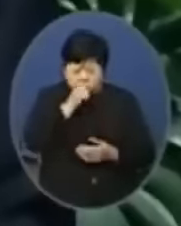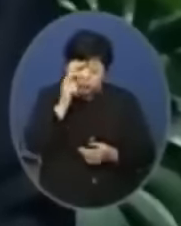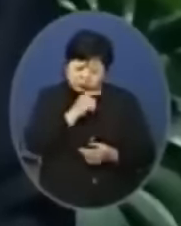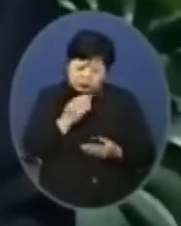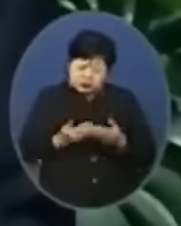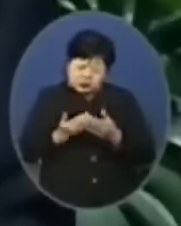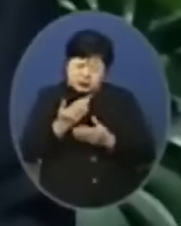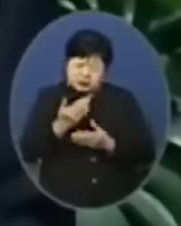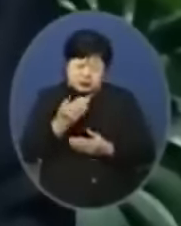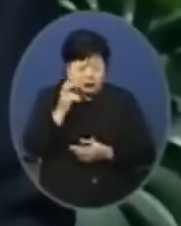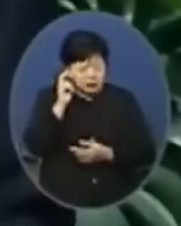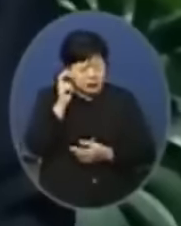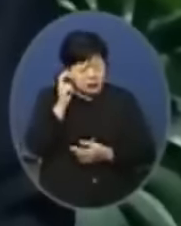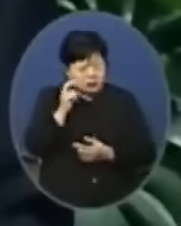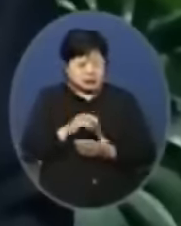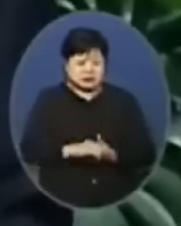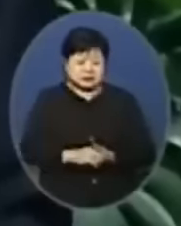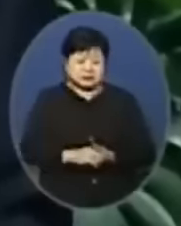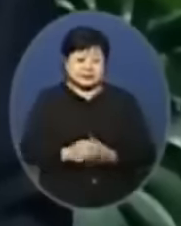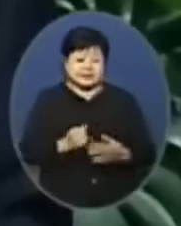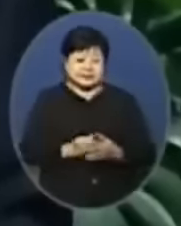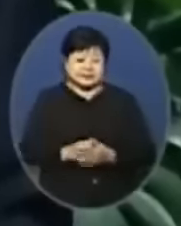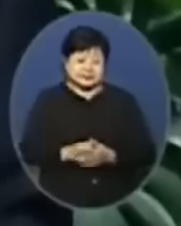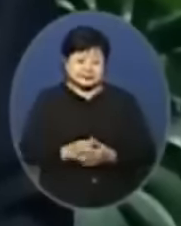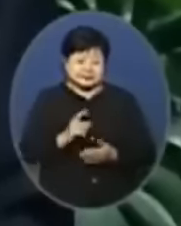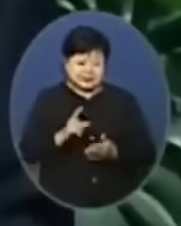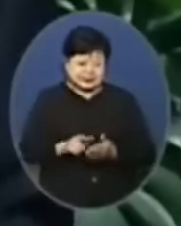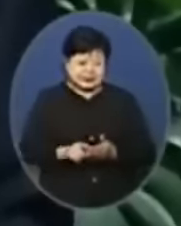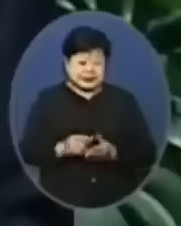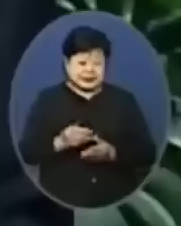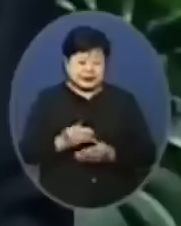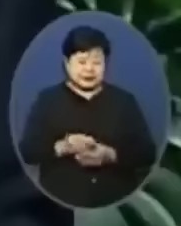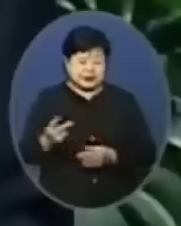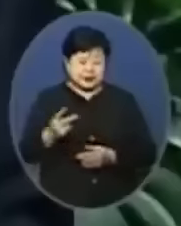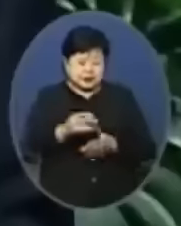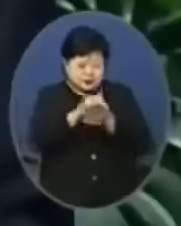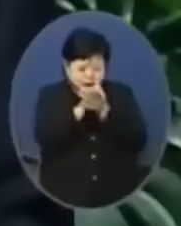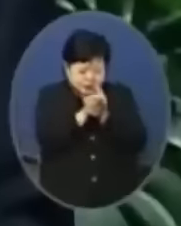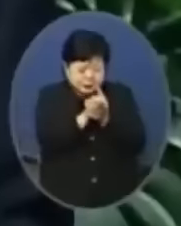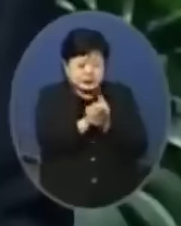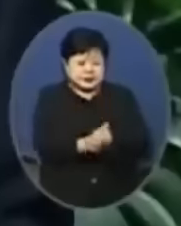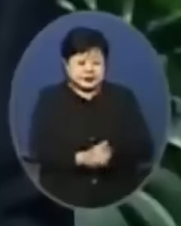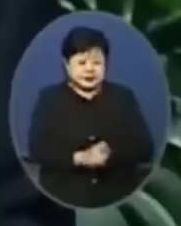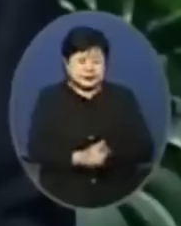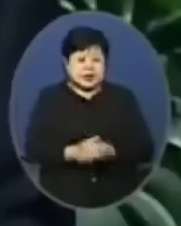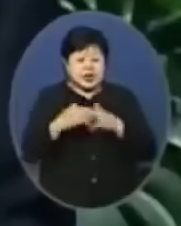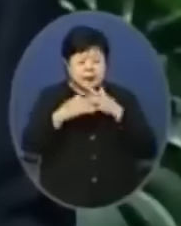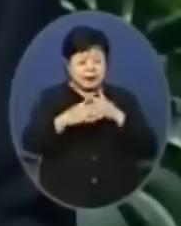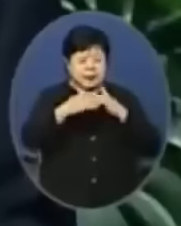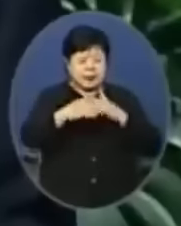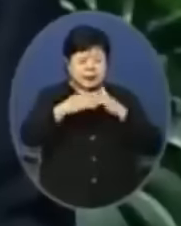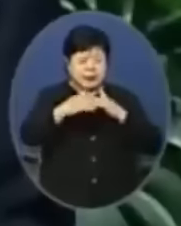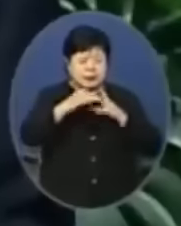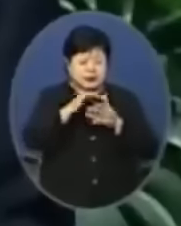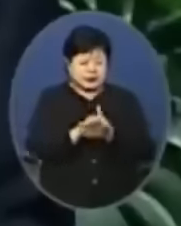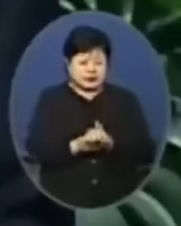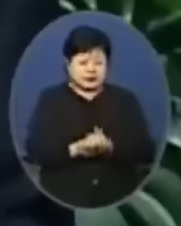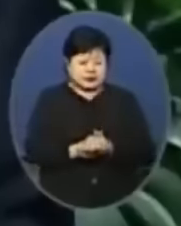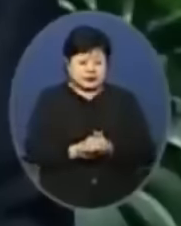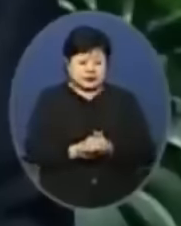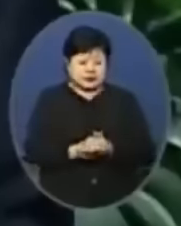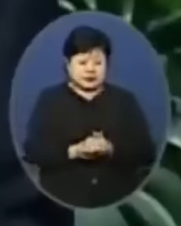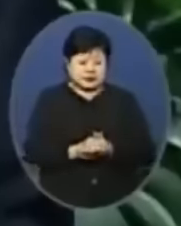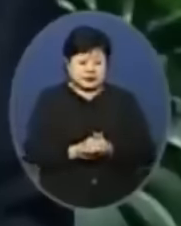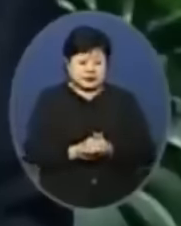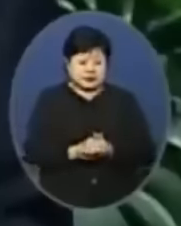일이 생겨날 것 같아요. 그래서 시간만 있으면 자꾸 방언 기도를 했습니다. 한국어